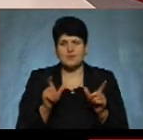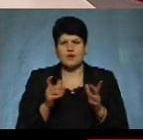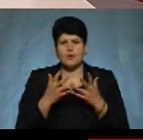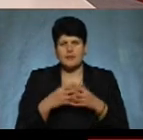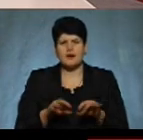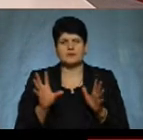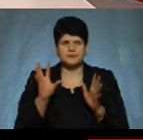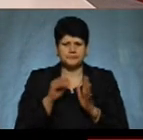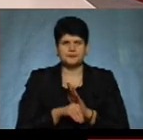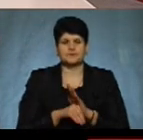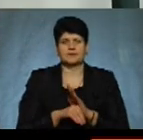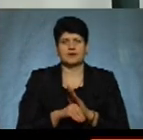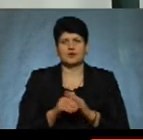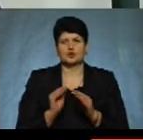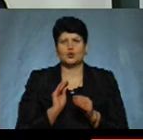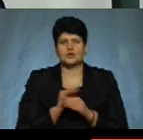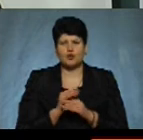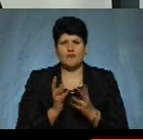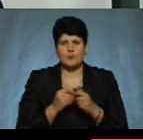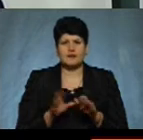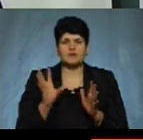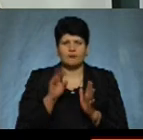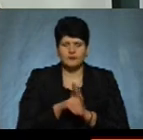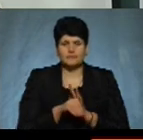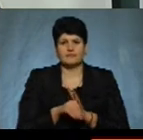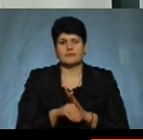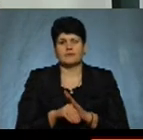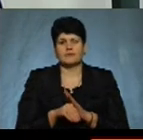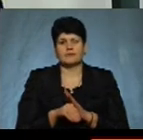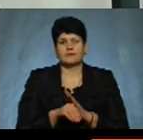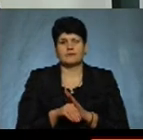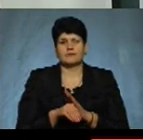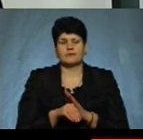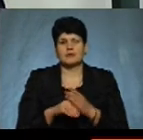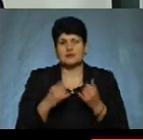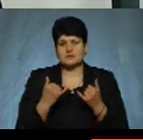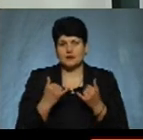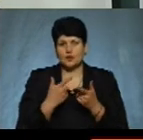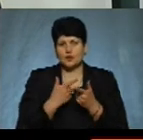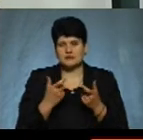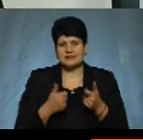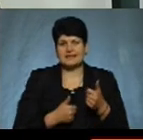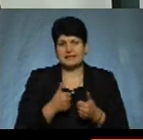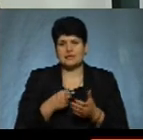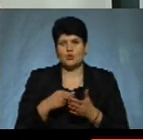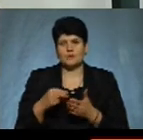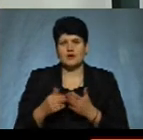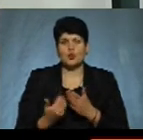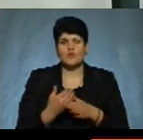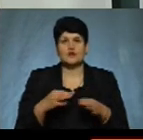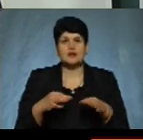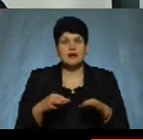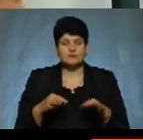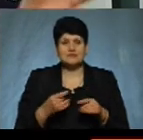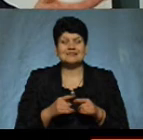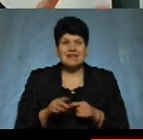повністю 100%, додаткове обладнання також ми включили, телемедицину. І зараз ми оголосили вже тендер на закупівлю нового транспорту. Тобто